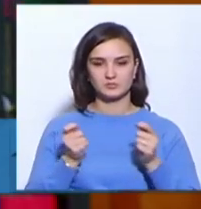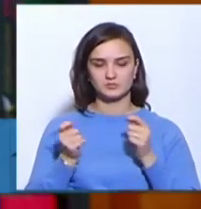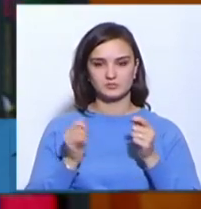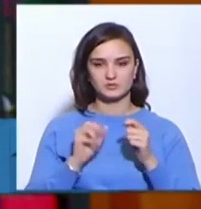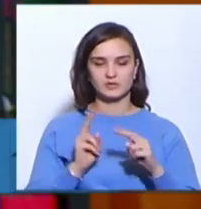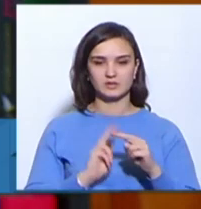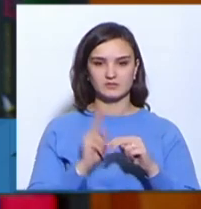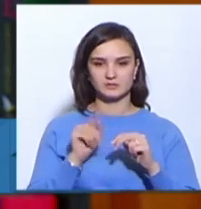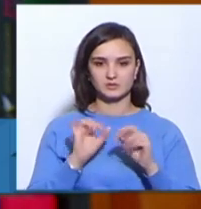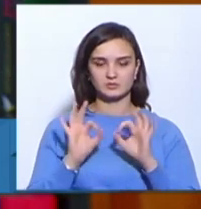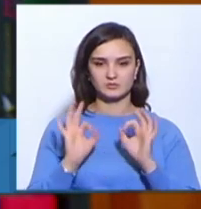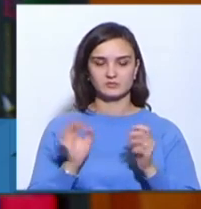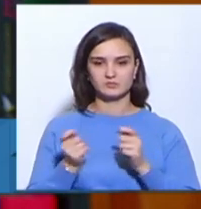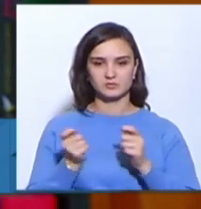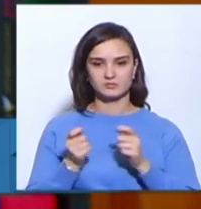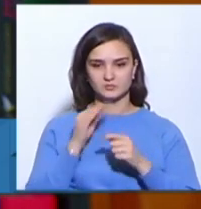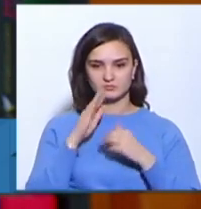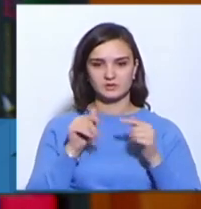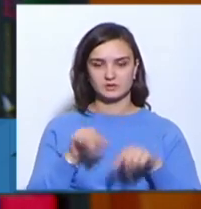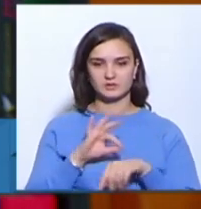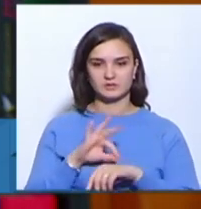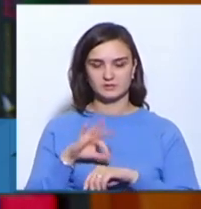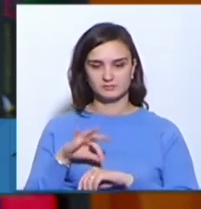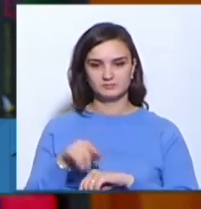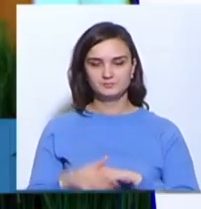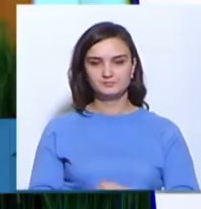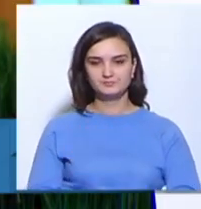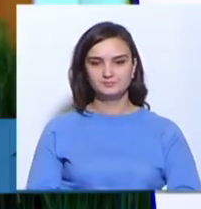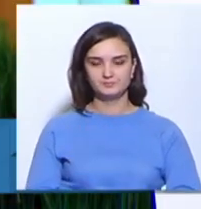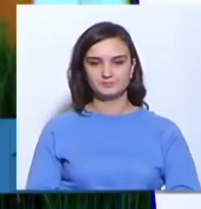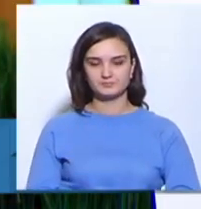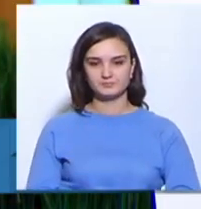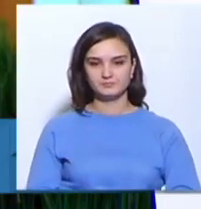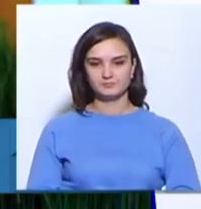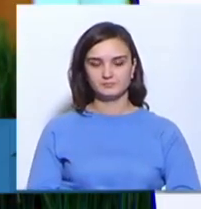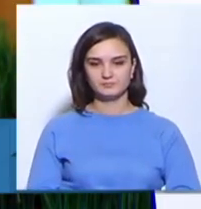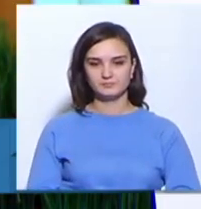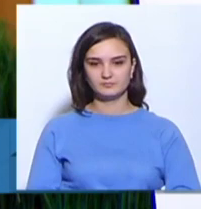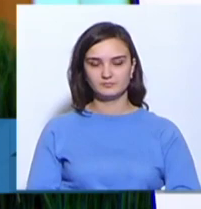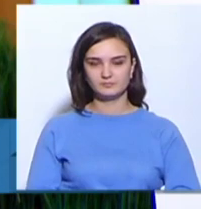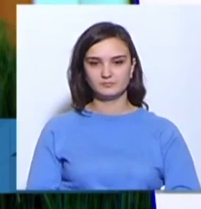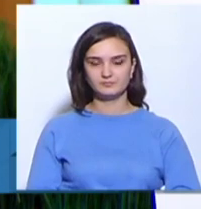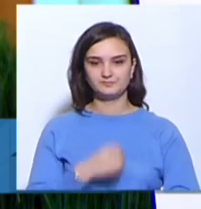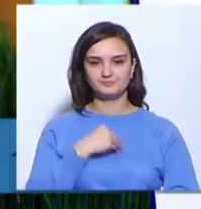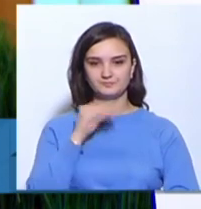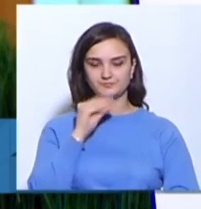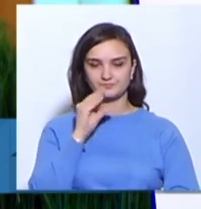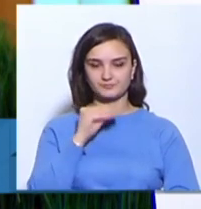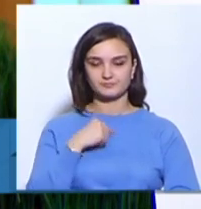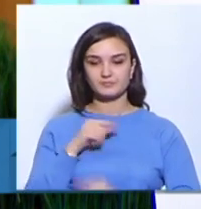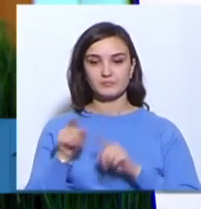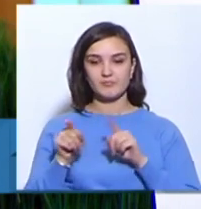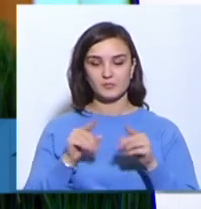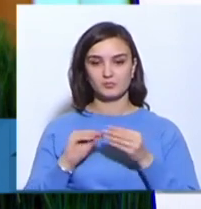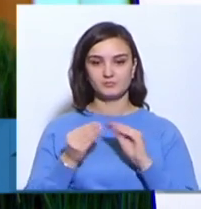თავიდან ავიცილოთ, ან სწორად მართოთ შემდეგ ეს დაავადება. ჩვენ როდესაც ამა თუ იმ პრობლემაზე საუბარს გეგმავთ